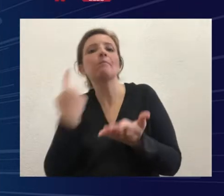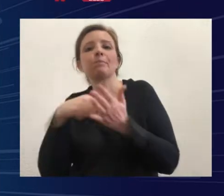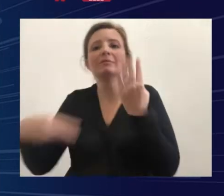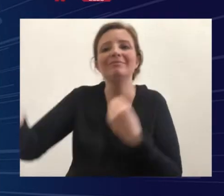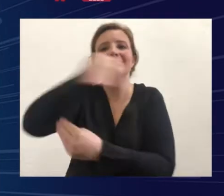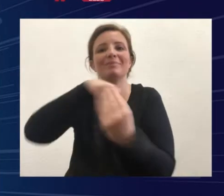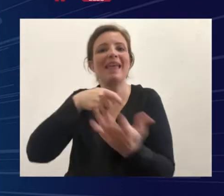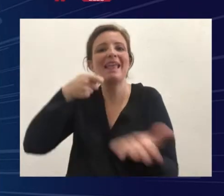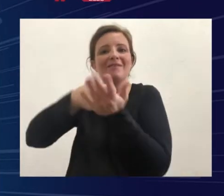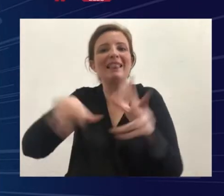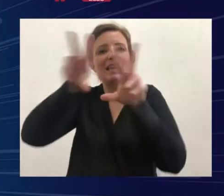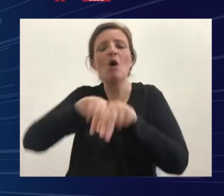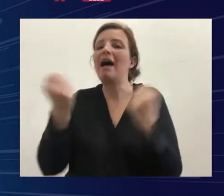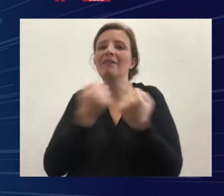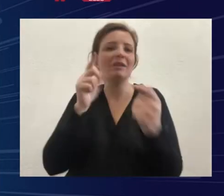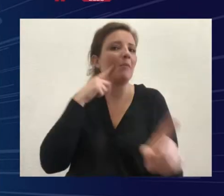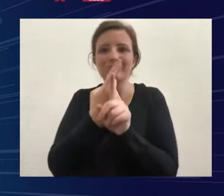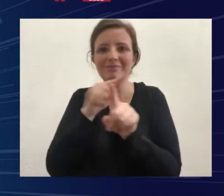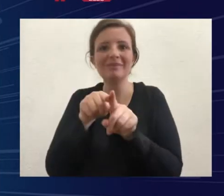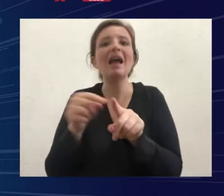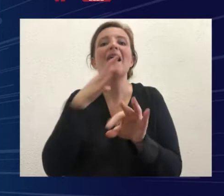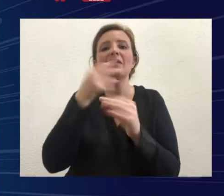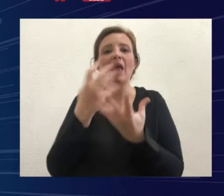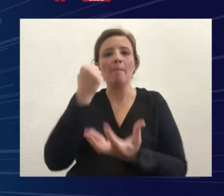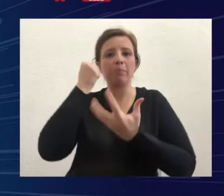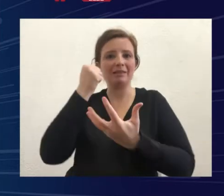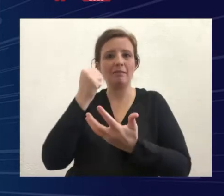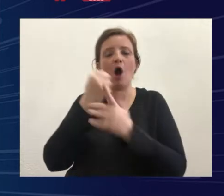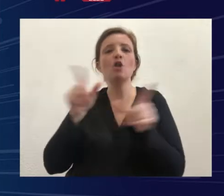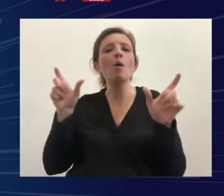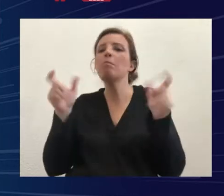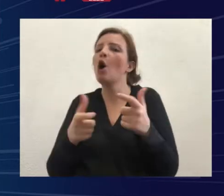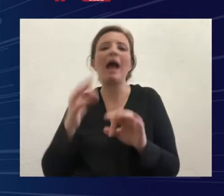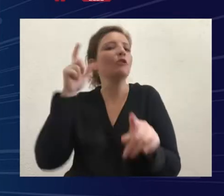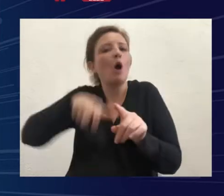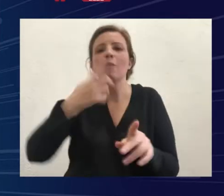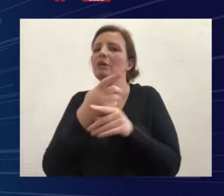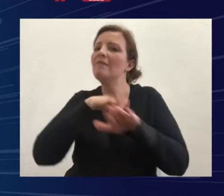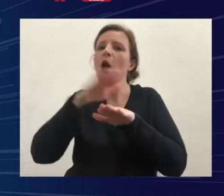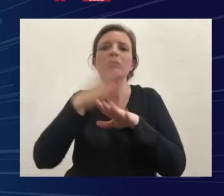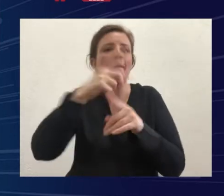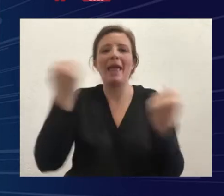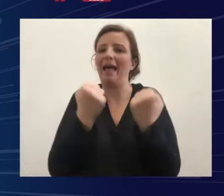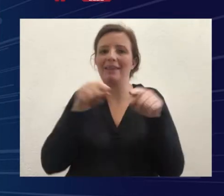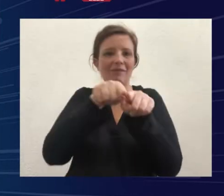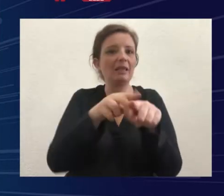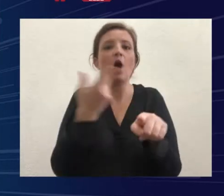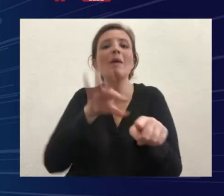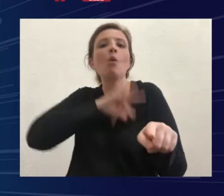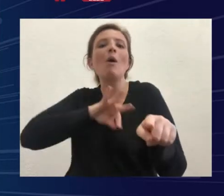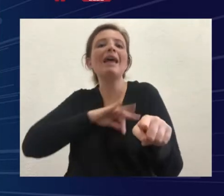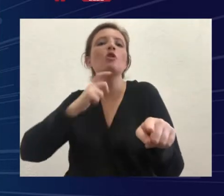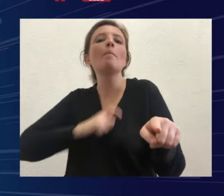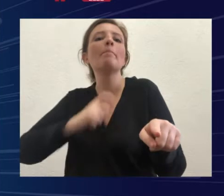essere reinvestito nell'ambito della stessa attività, il patrimonio sarà vincolato all'esercizio dell'attività, non ci potrà